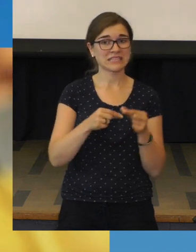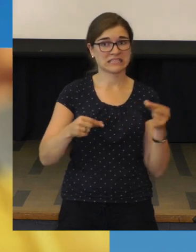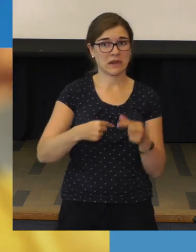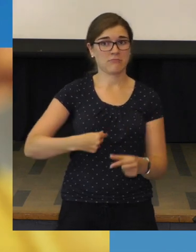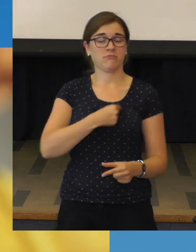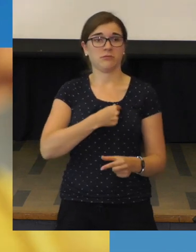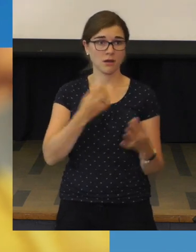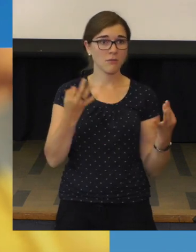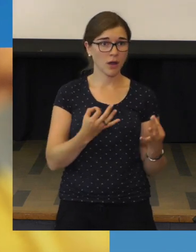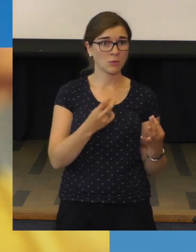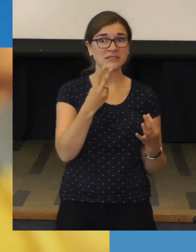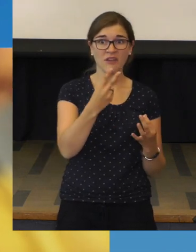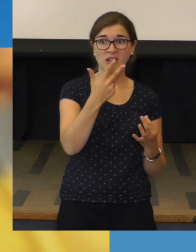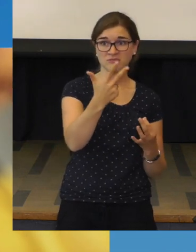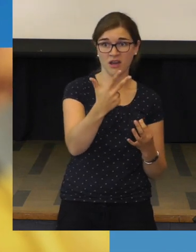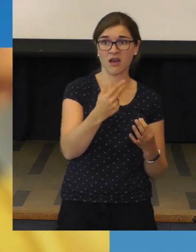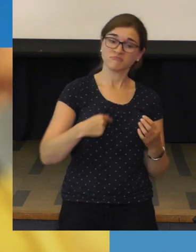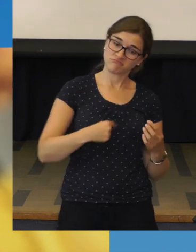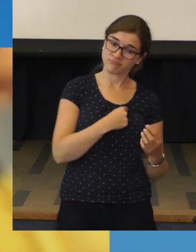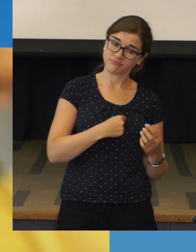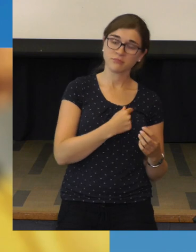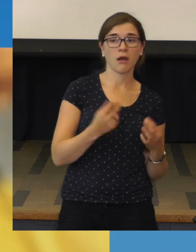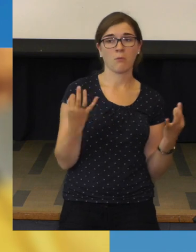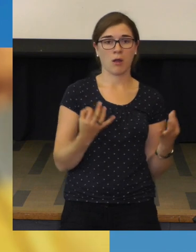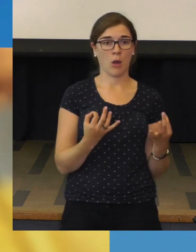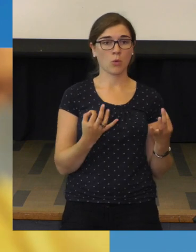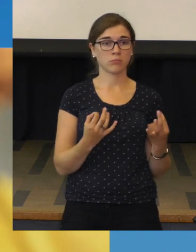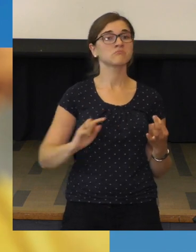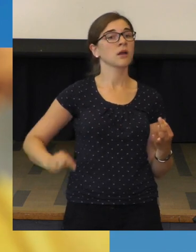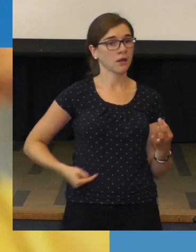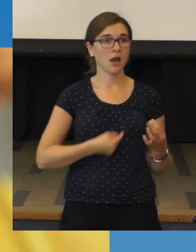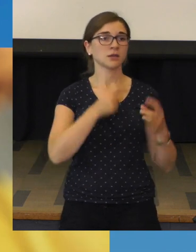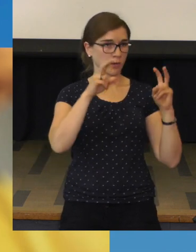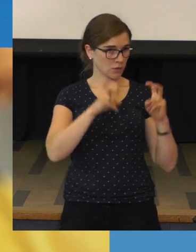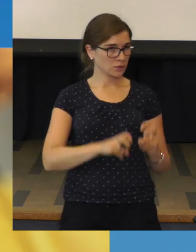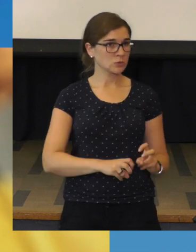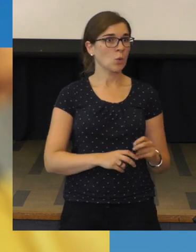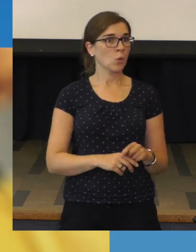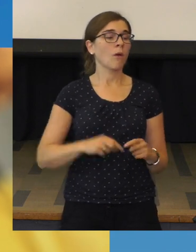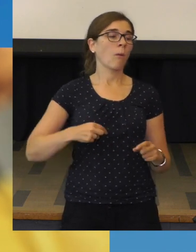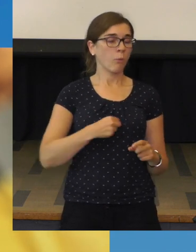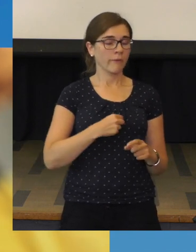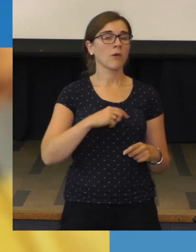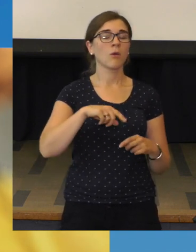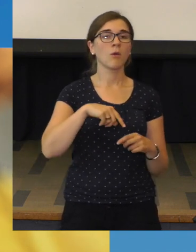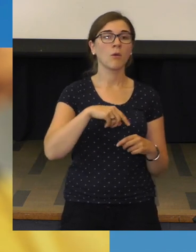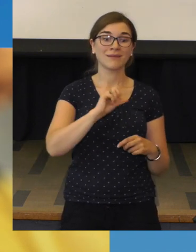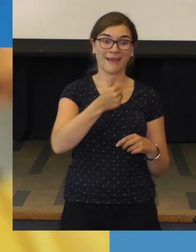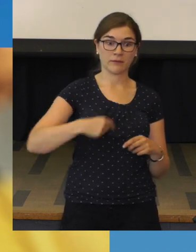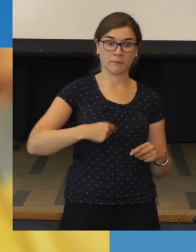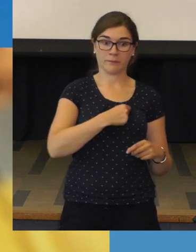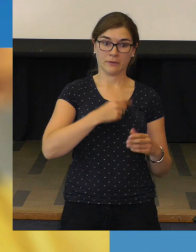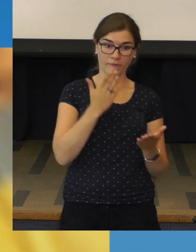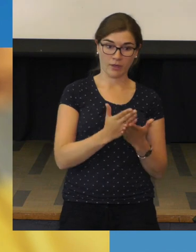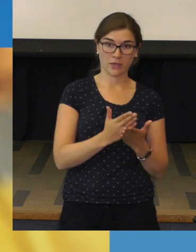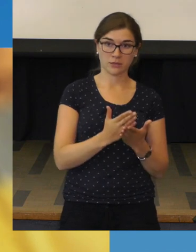machen. 2-3 Stents sollten gemacht werden nach einer Katheteruntersuchung. Und als der erste Stent gemacht